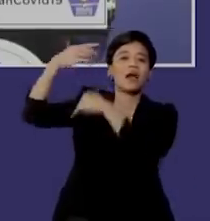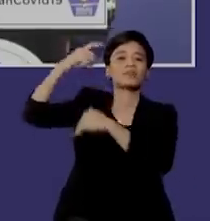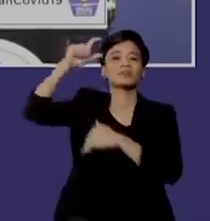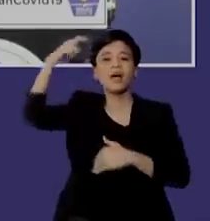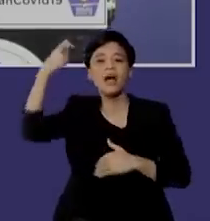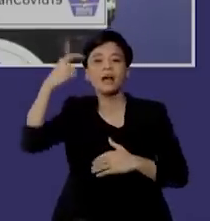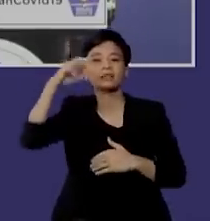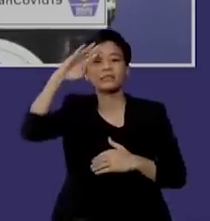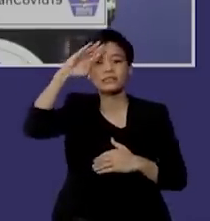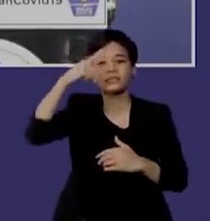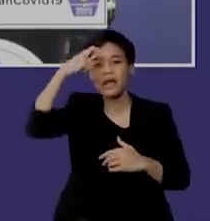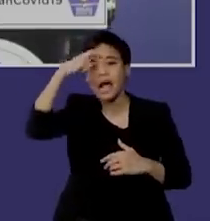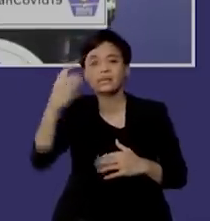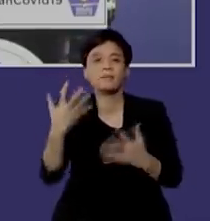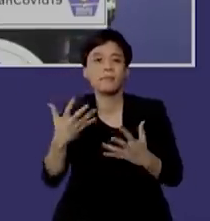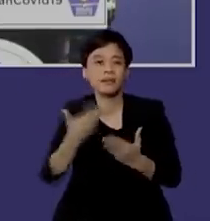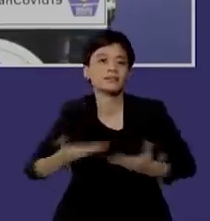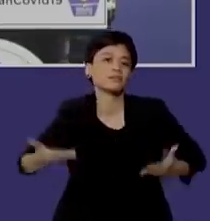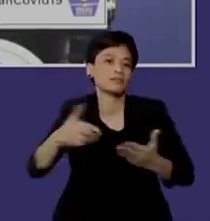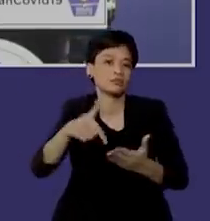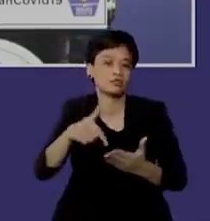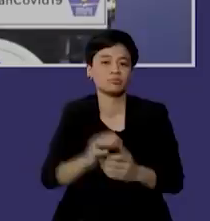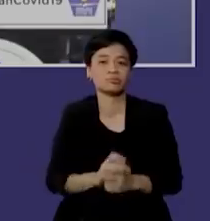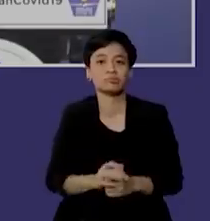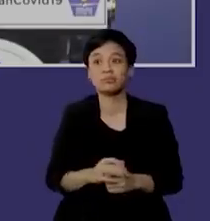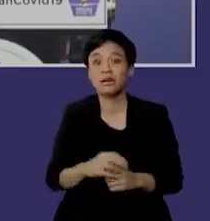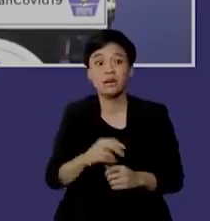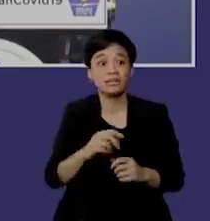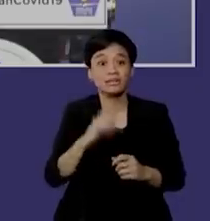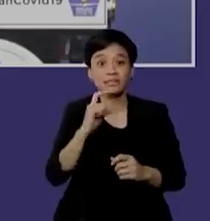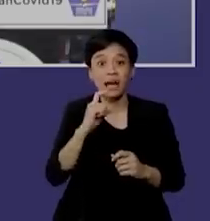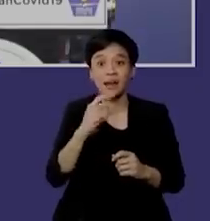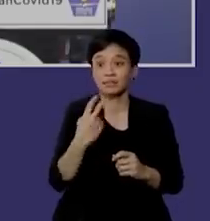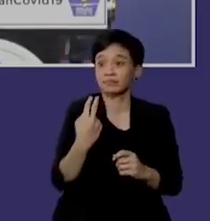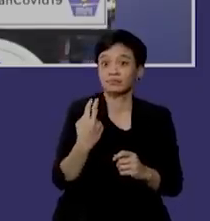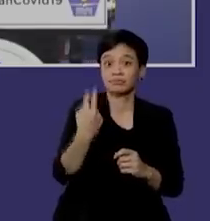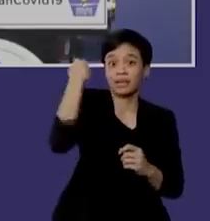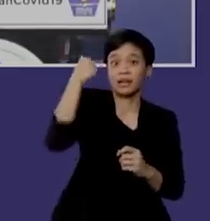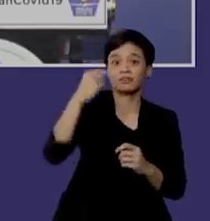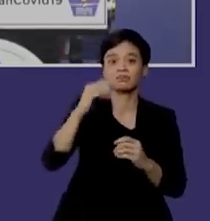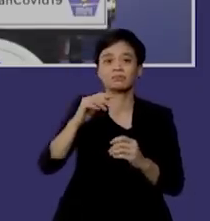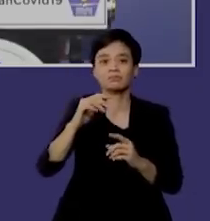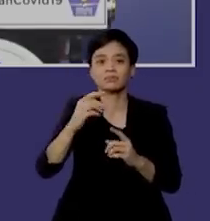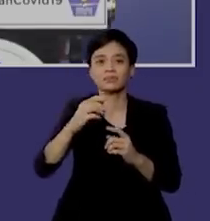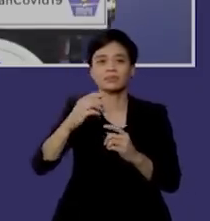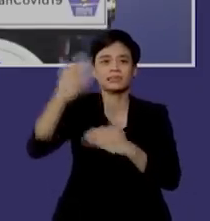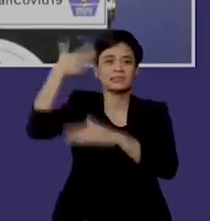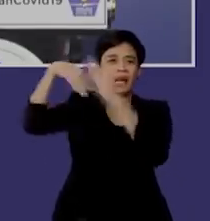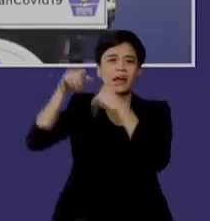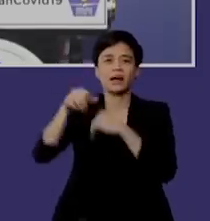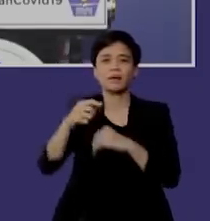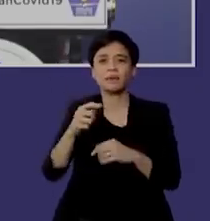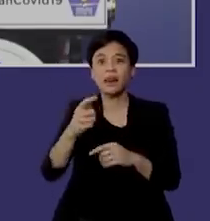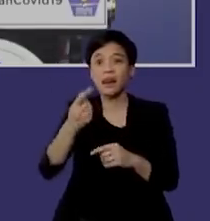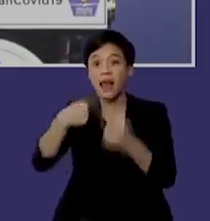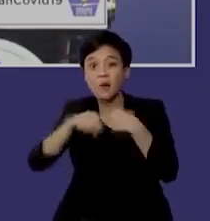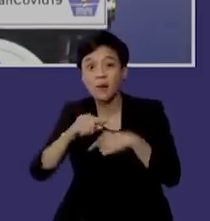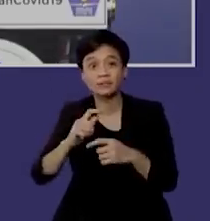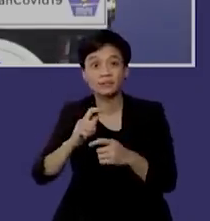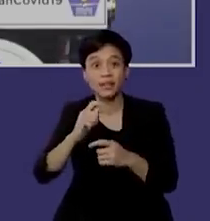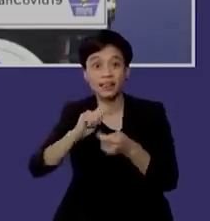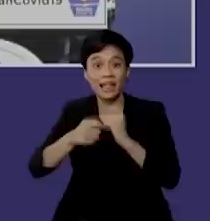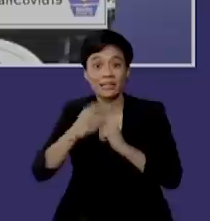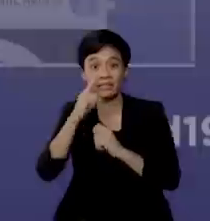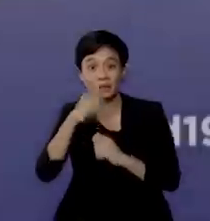menggunakan hasil pemeriksaan repites repites Hai hanya akan digunakan sebagai tuntunan